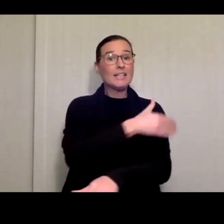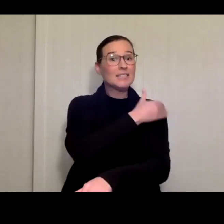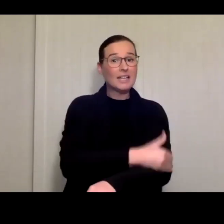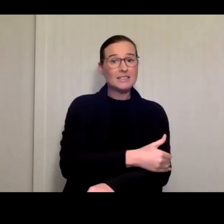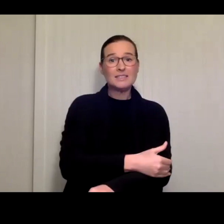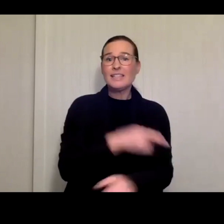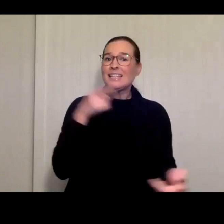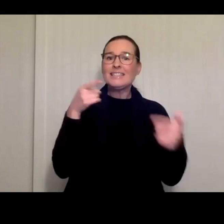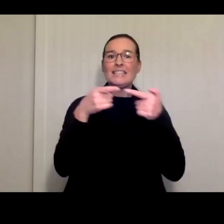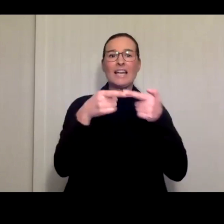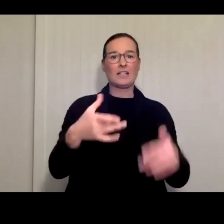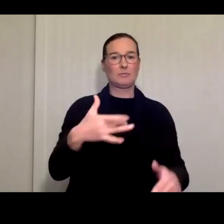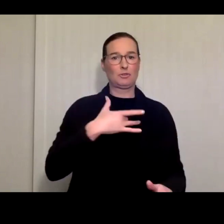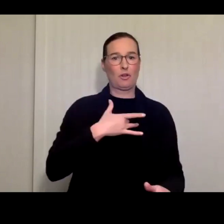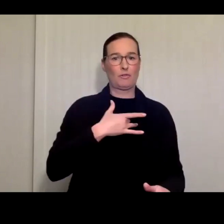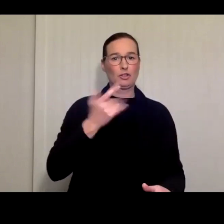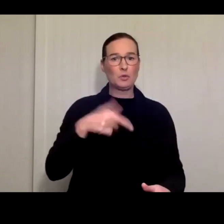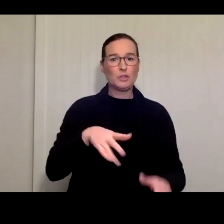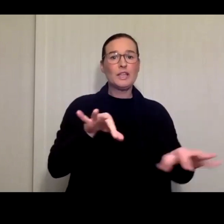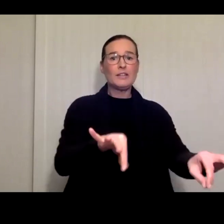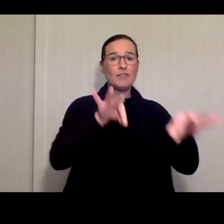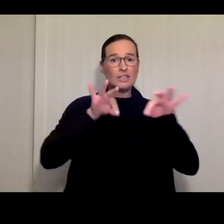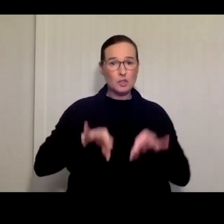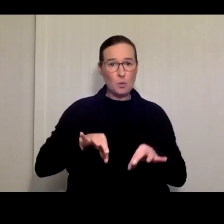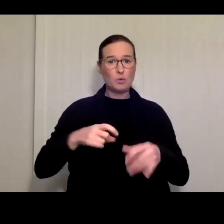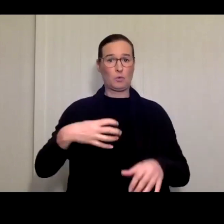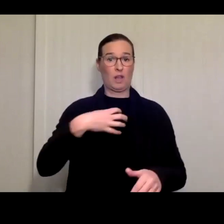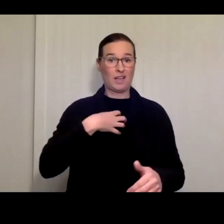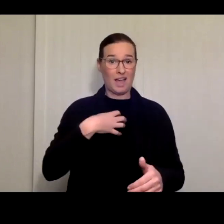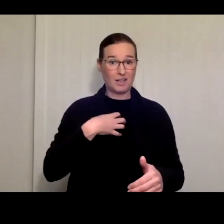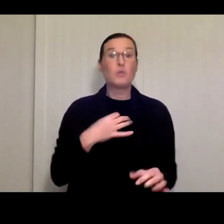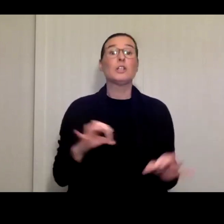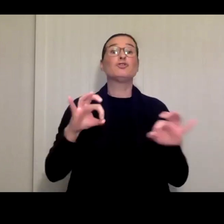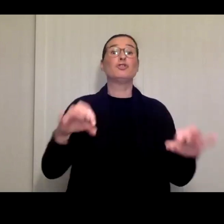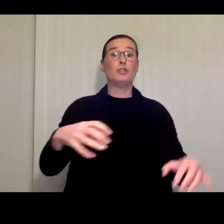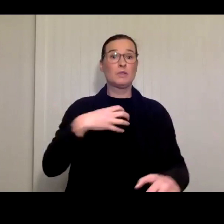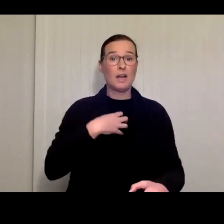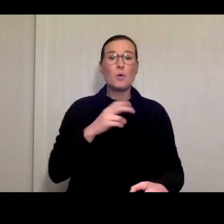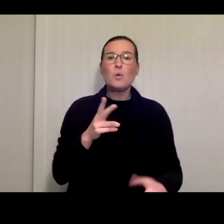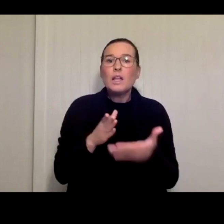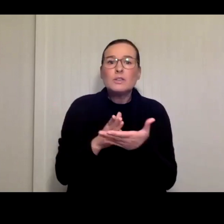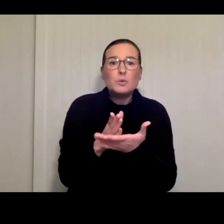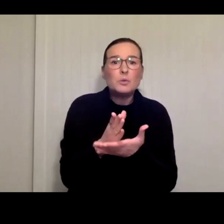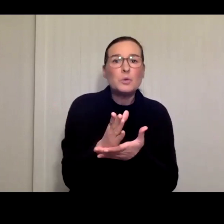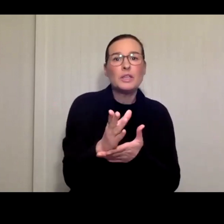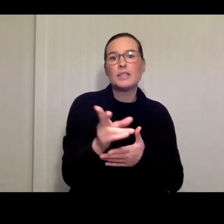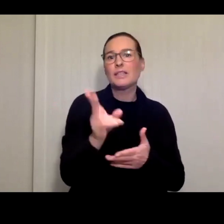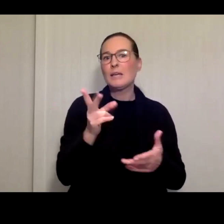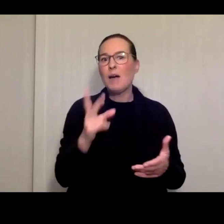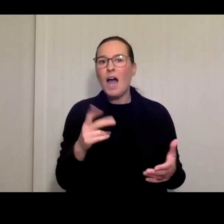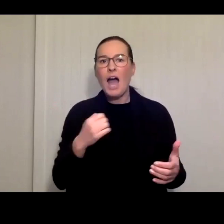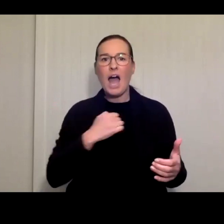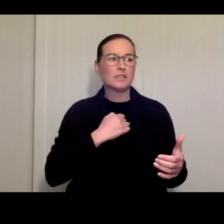Infektionen oder Krankheitsverläufe oder schwerkrank sind oder B, weil sie permanent Angst haben, infiziert zu werden und krank zu